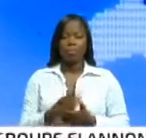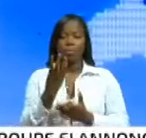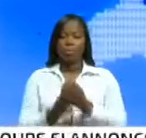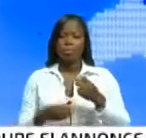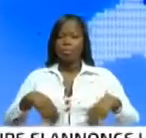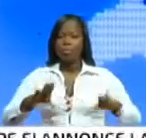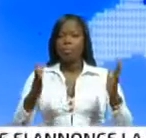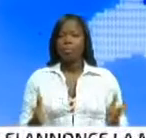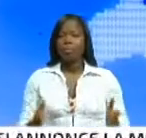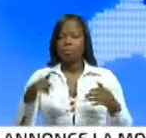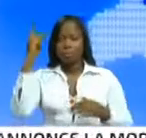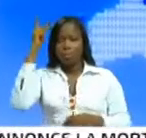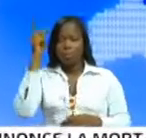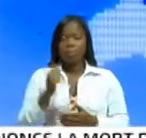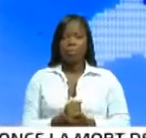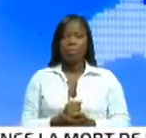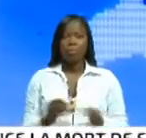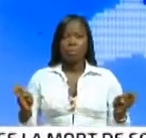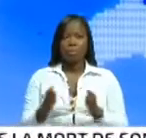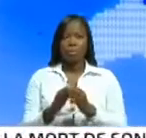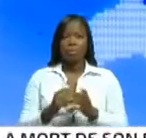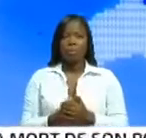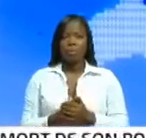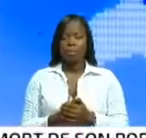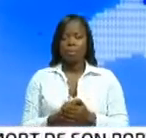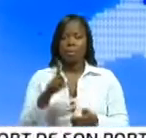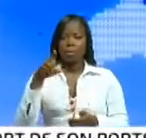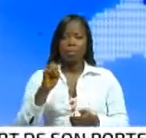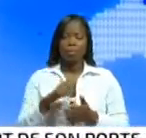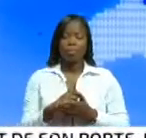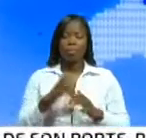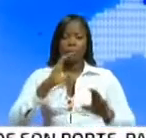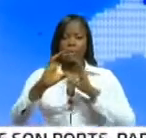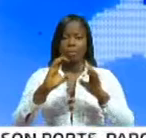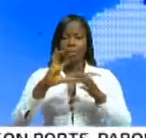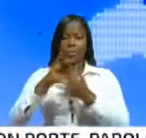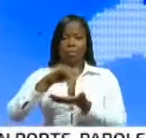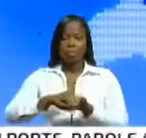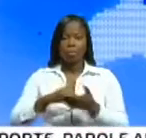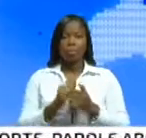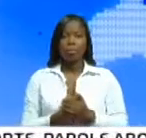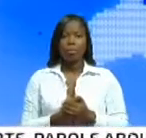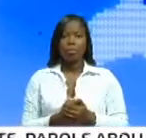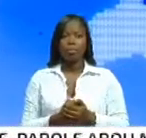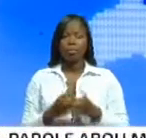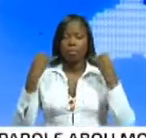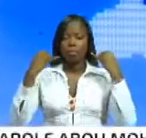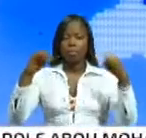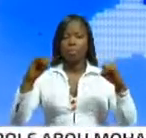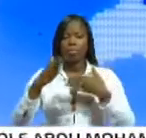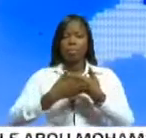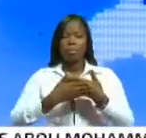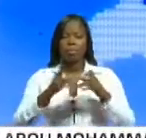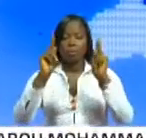politique c'est la conviction de benno bouquet à car le pôle de communication de cette coalition comptent mener la sensibilisation auprès de la population